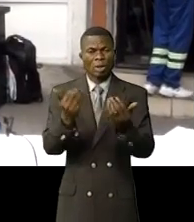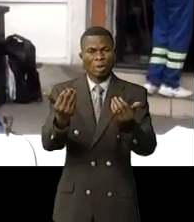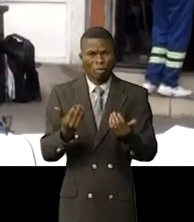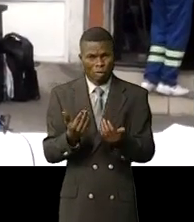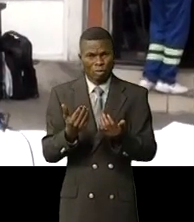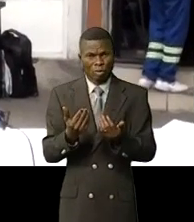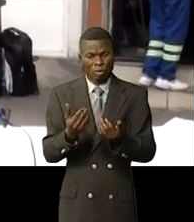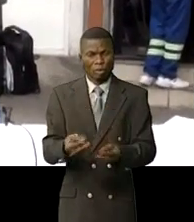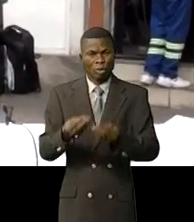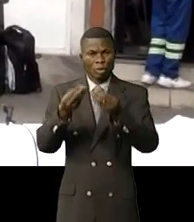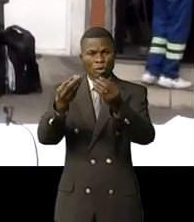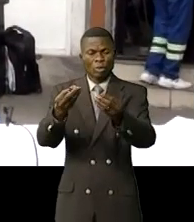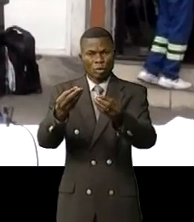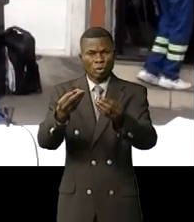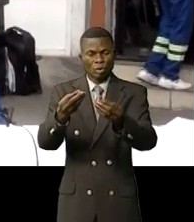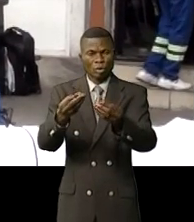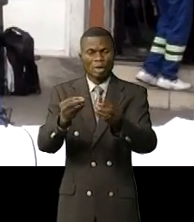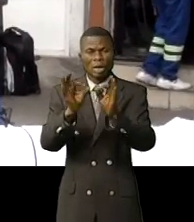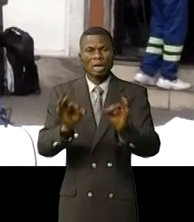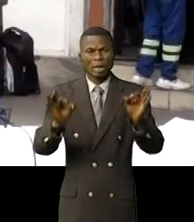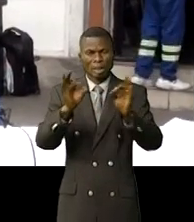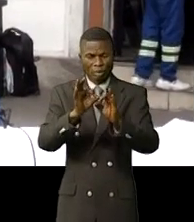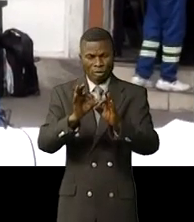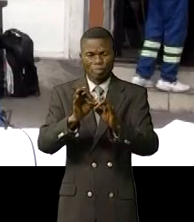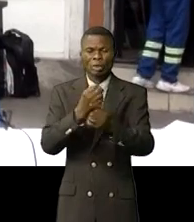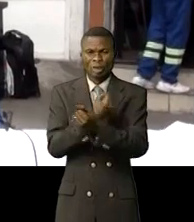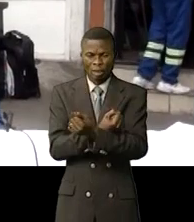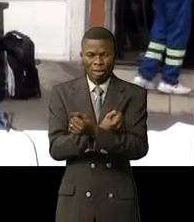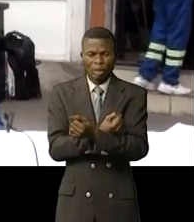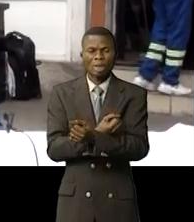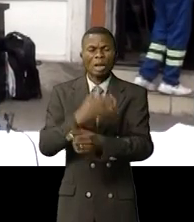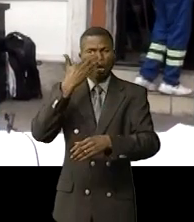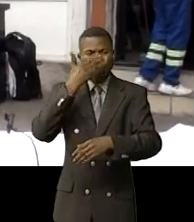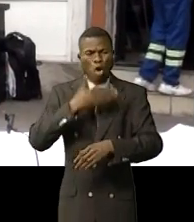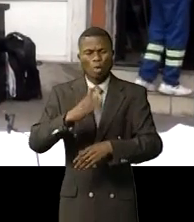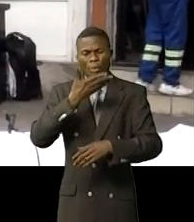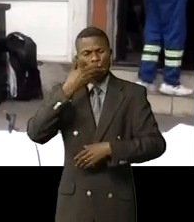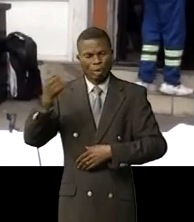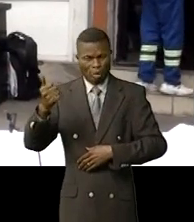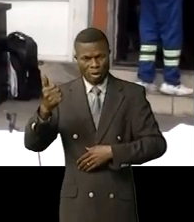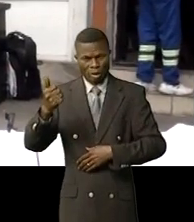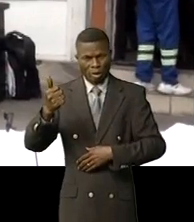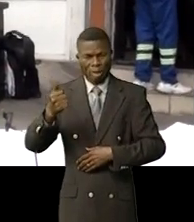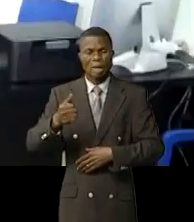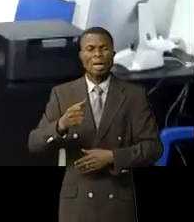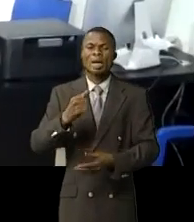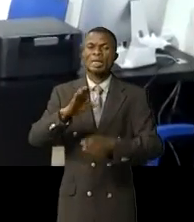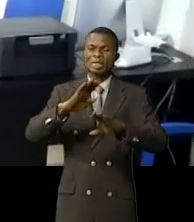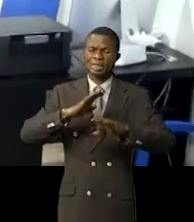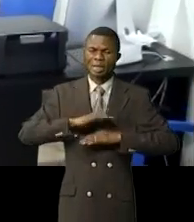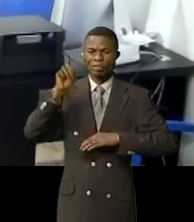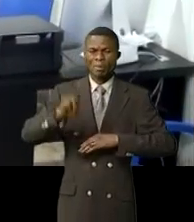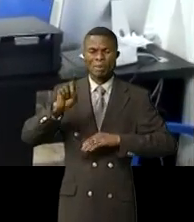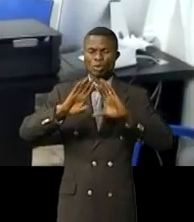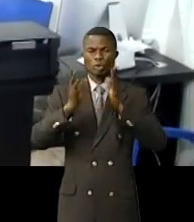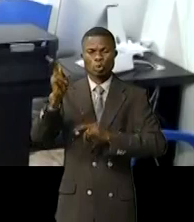été de donner licence et de bâtir ces bels ouvrages qui puissent répondre aux besoins de notre